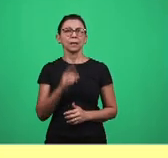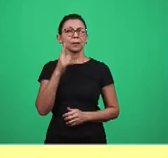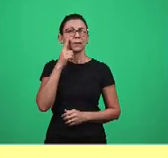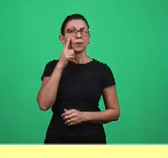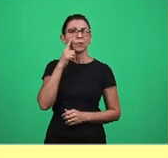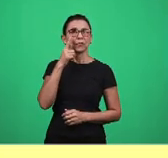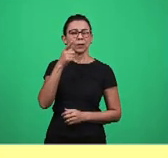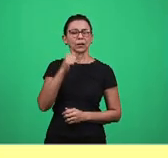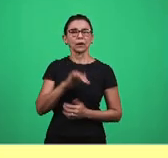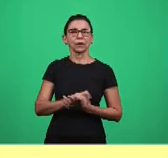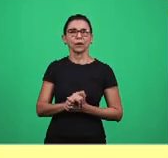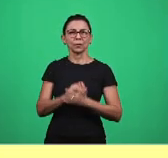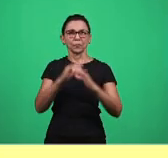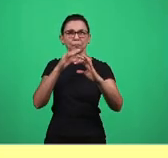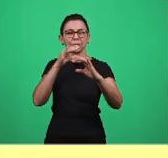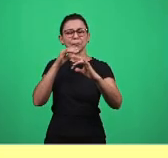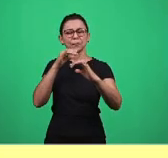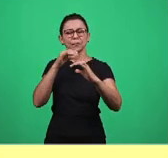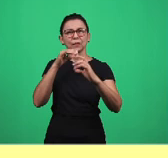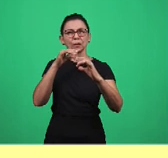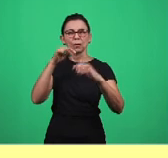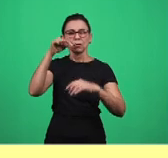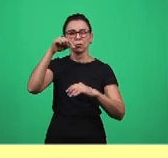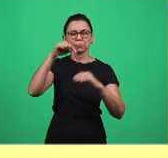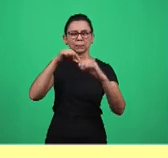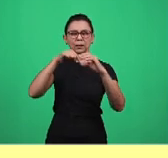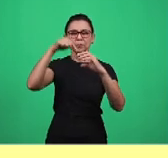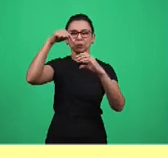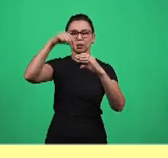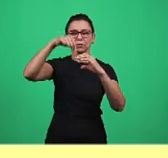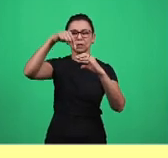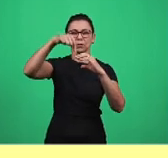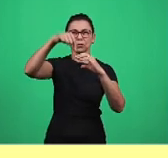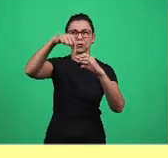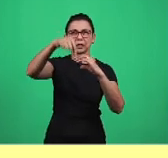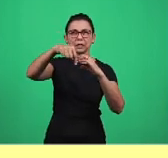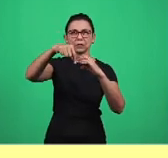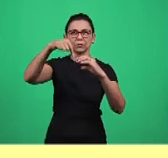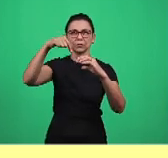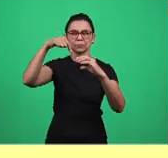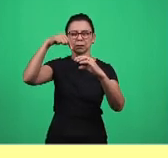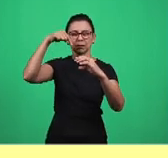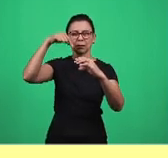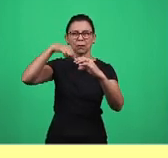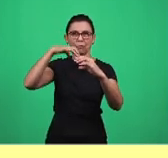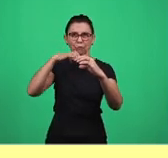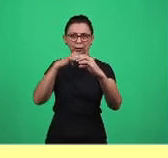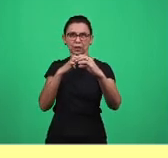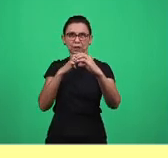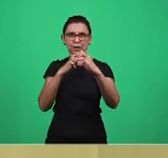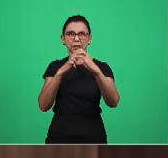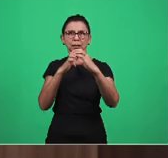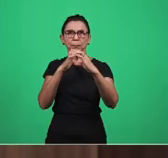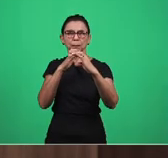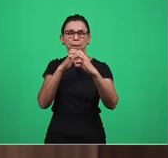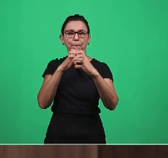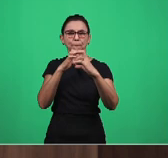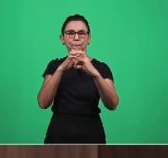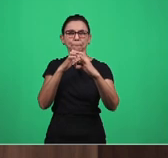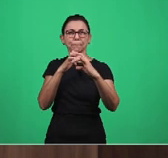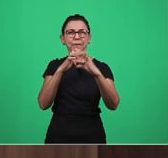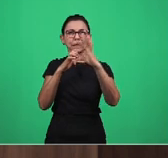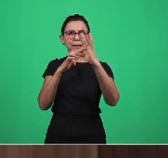bien bouché afin que le son soit parfait. Nous avons le trou de derrière, les trous de devant.